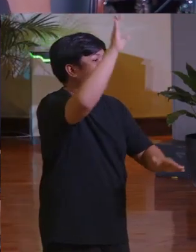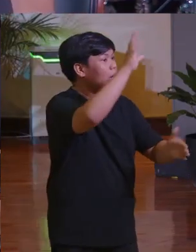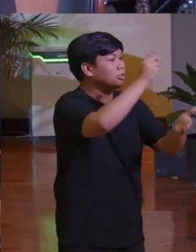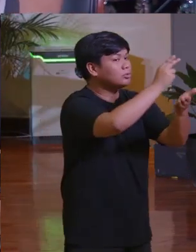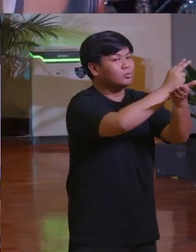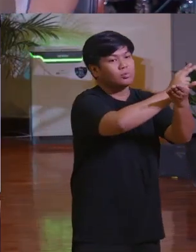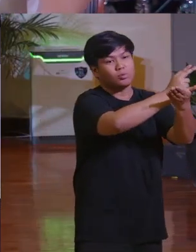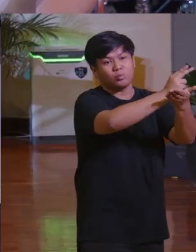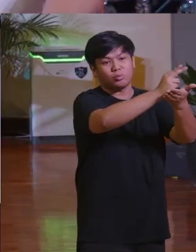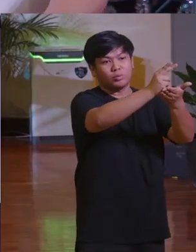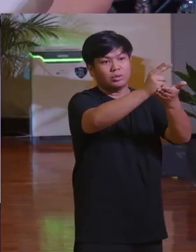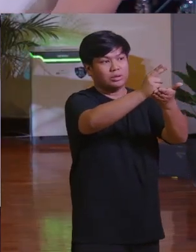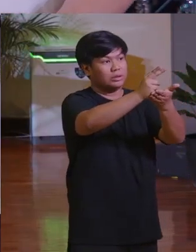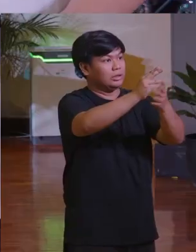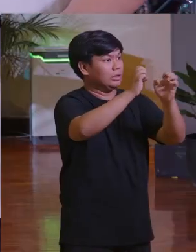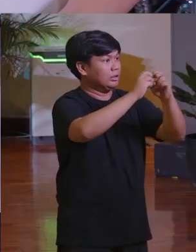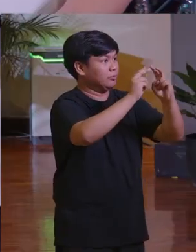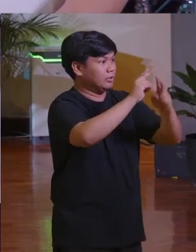hindi maaring